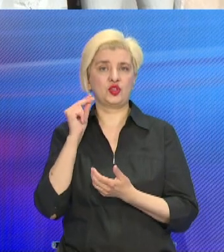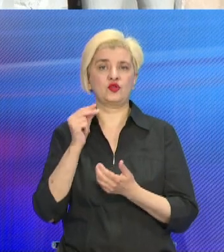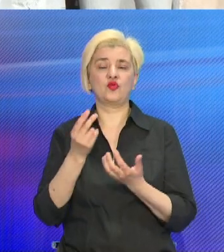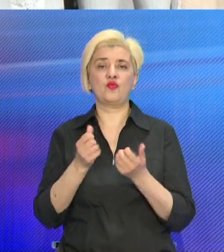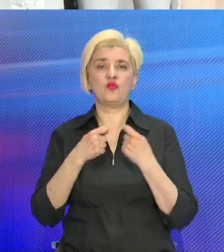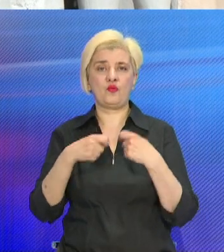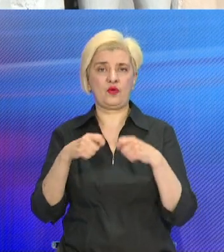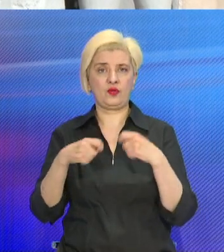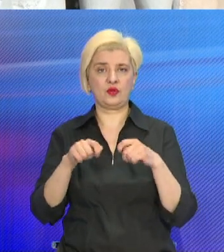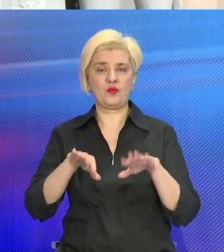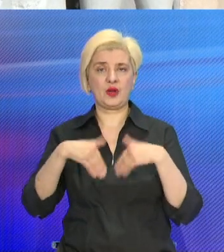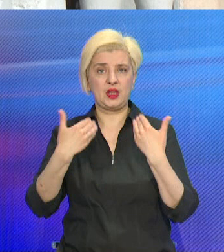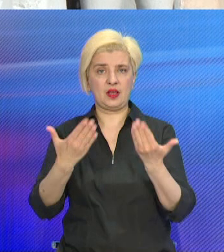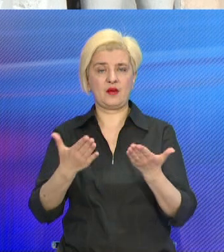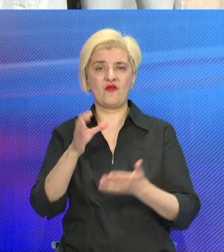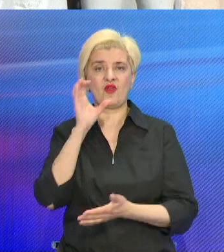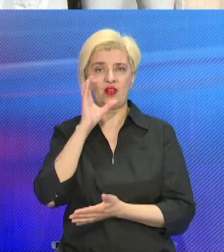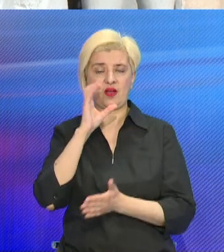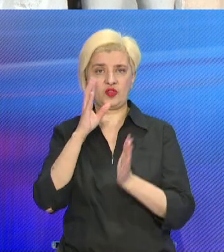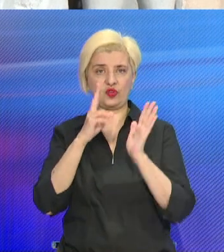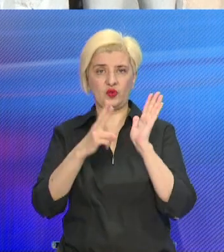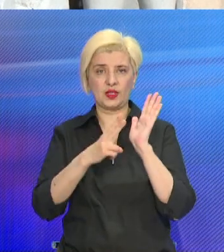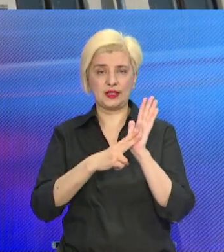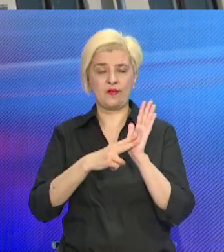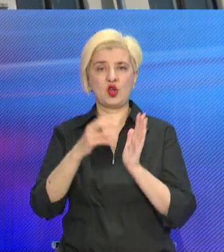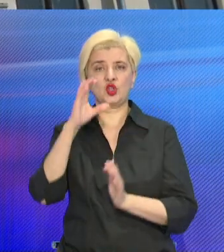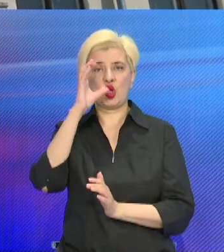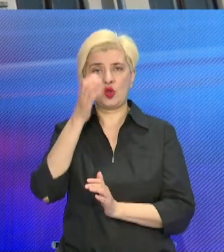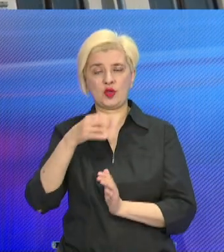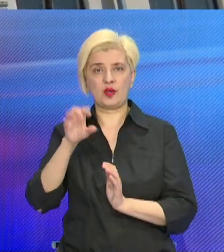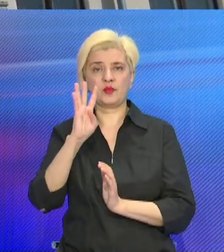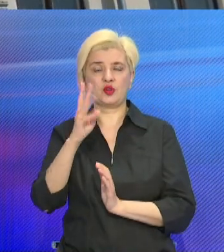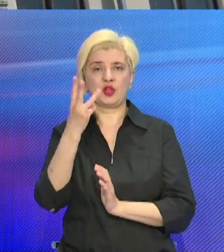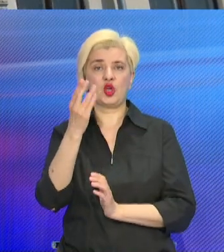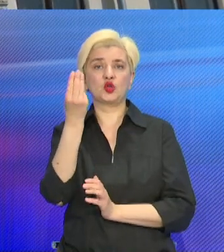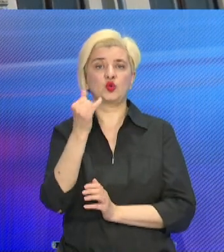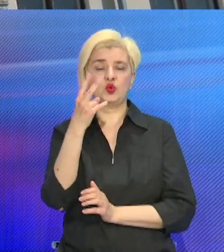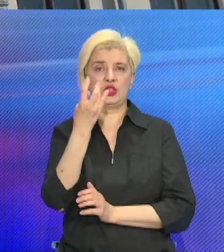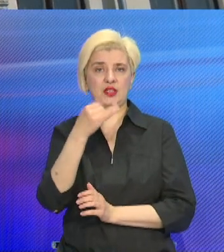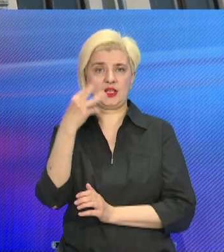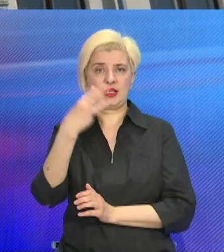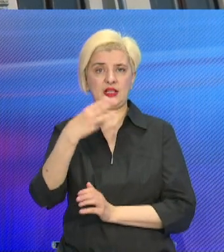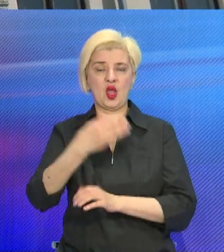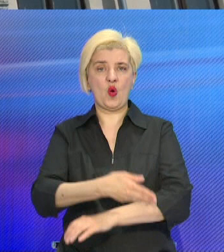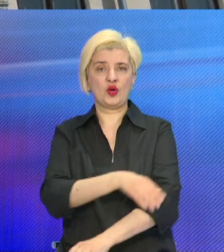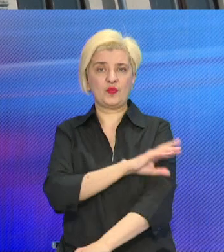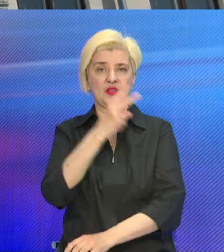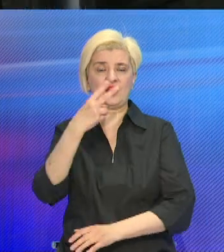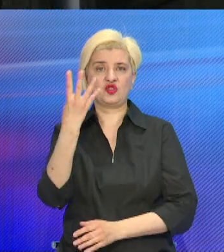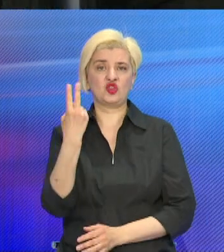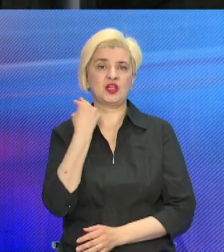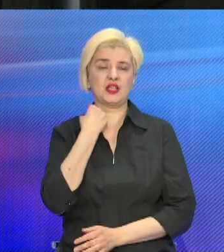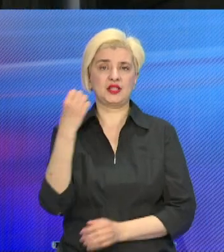Ваукавыски, тут их 47, у Слонимским 43, Щучинским 30, Ашмянским 24, Лицким